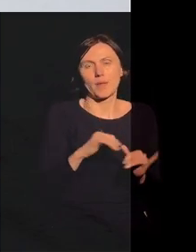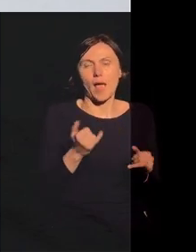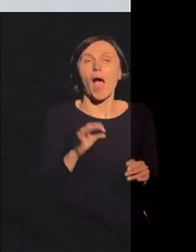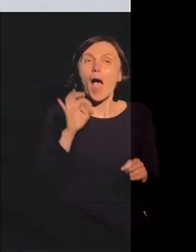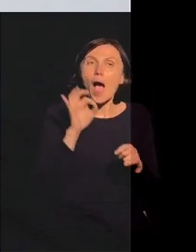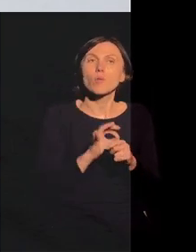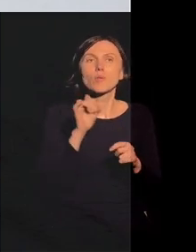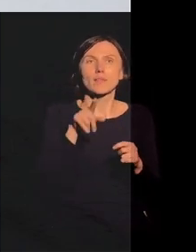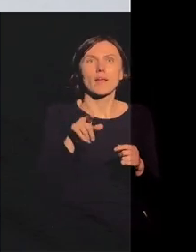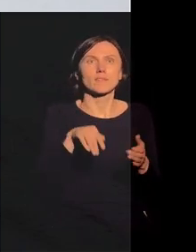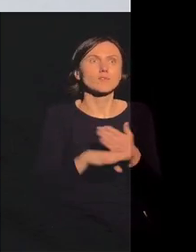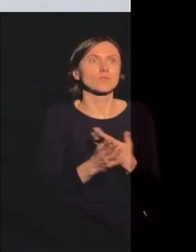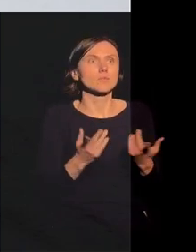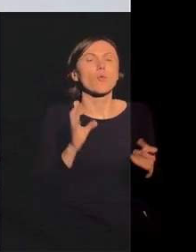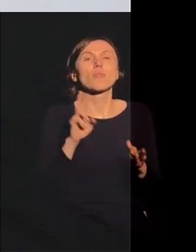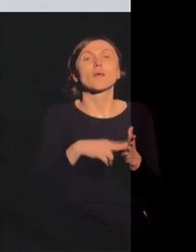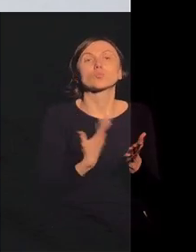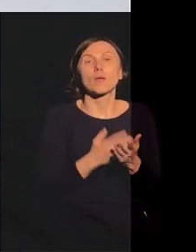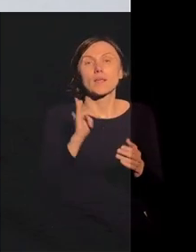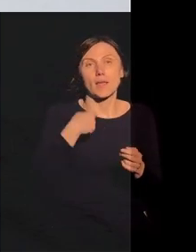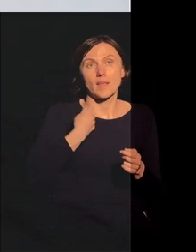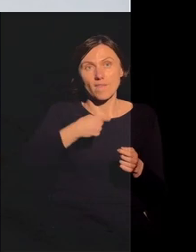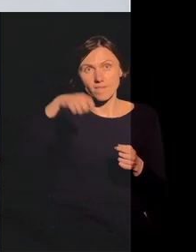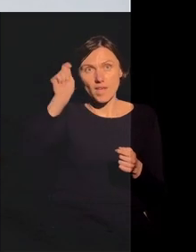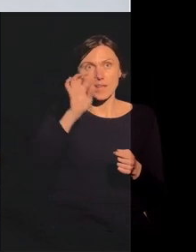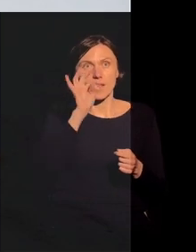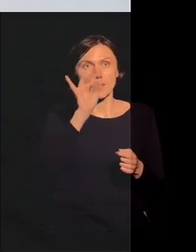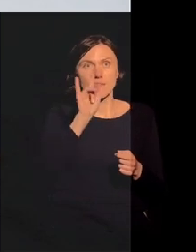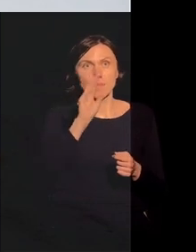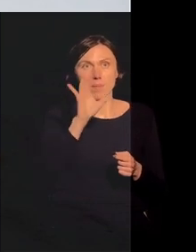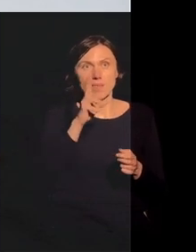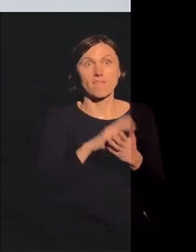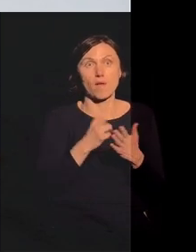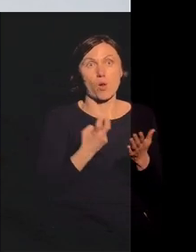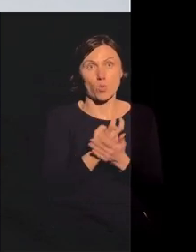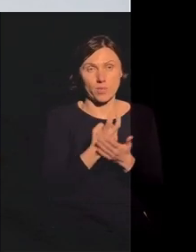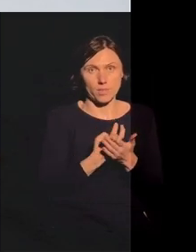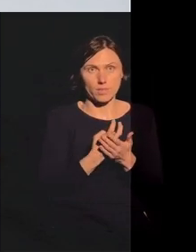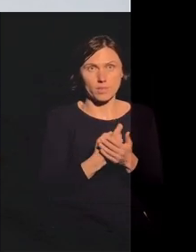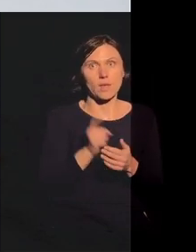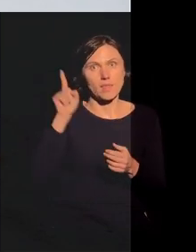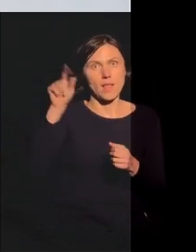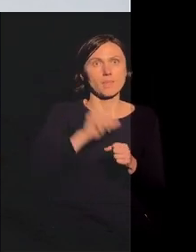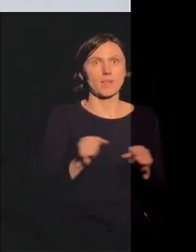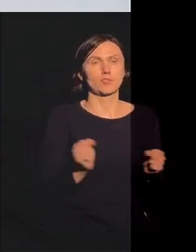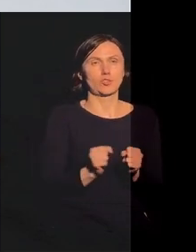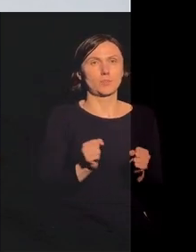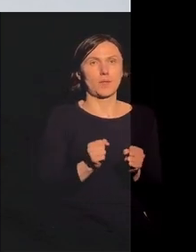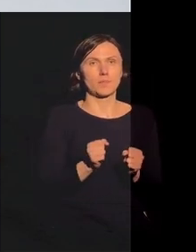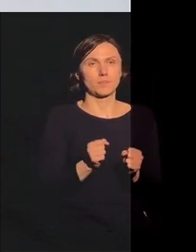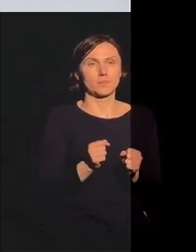akurat czasami tak wypadało, bo na przykład jak pojechałem do Tybetu w lutym, no to tam wtedy jest zima.